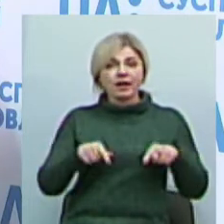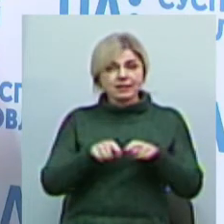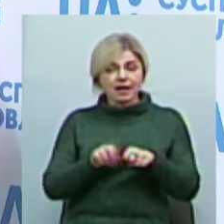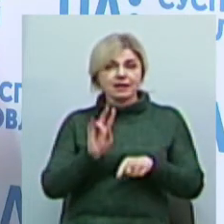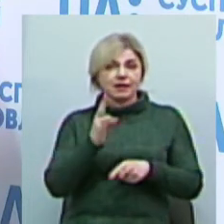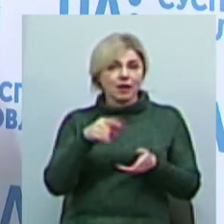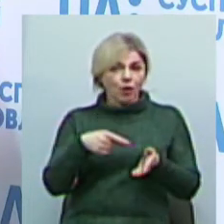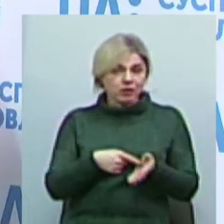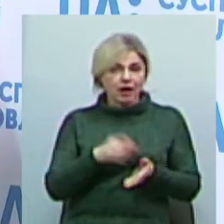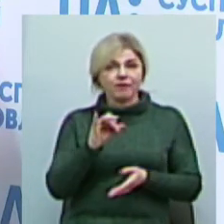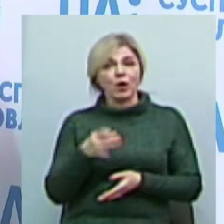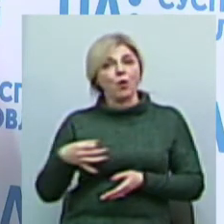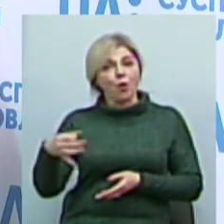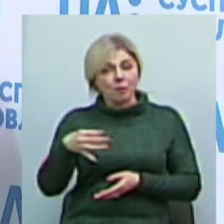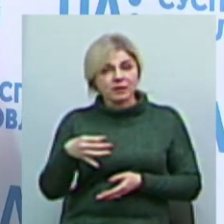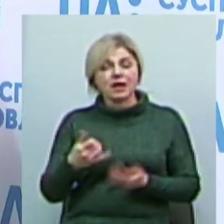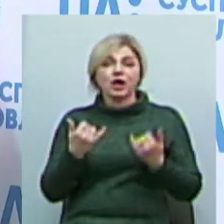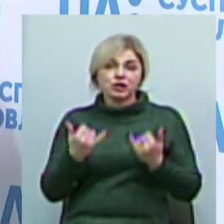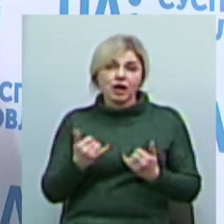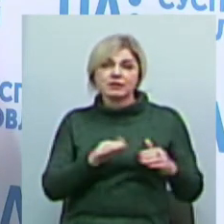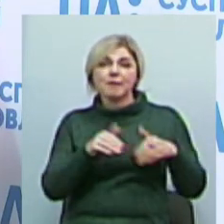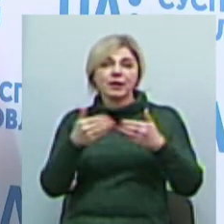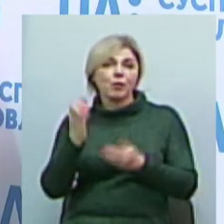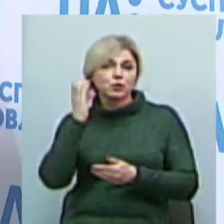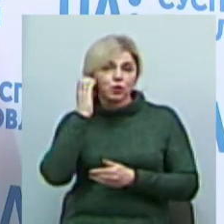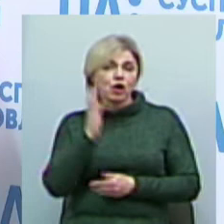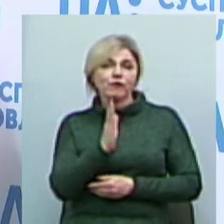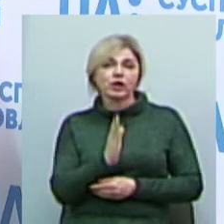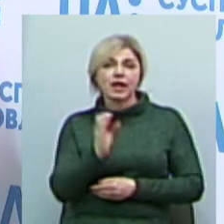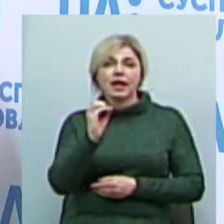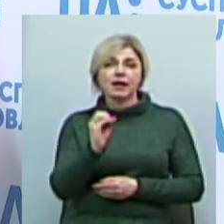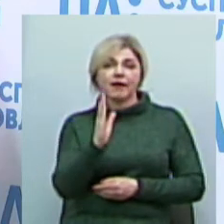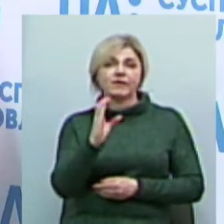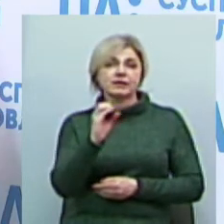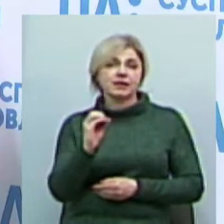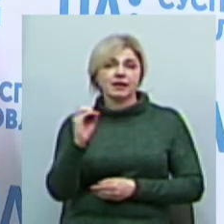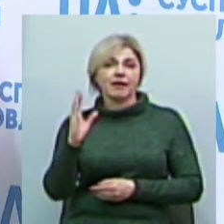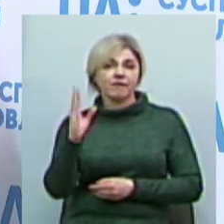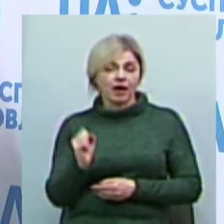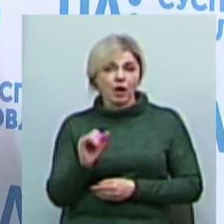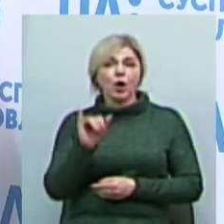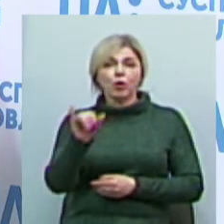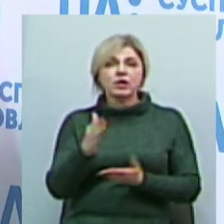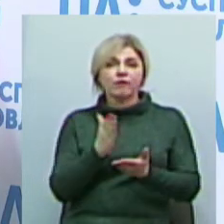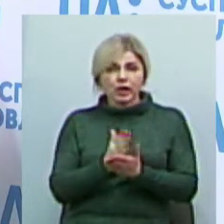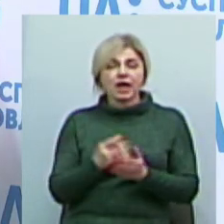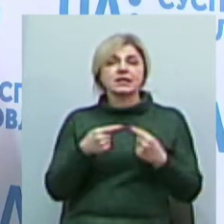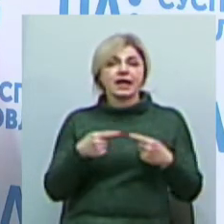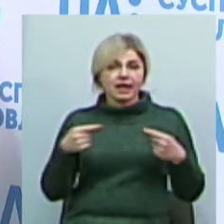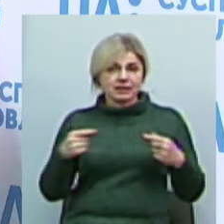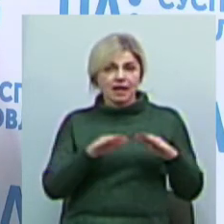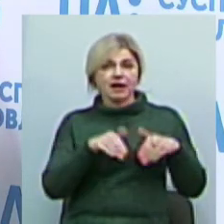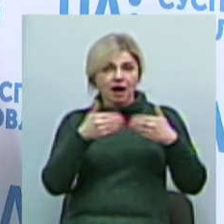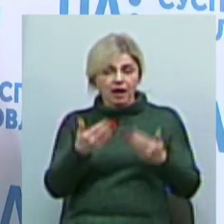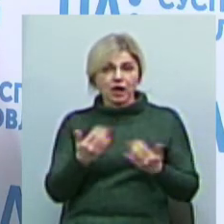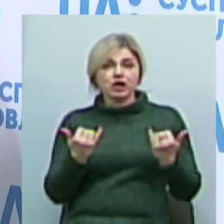І зараз пропоную послухати, по-перше, Володимира Євсєєва. У нього є кілька різних регалій. В даному разі він